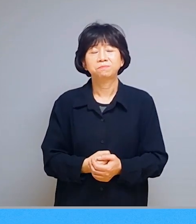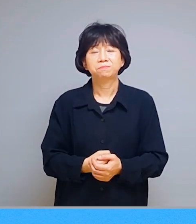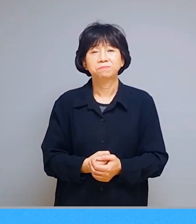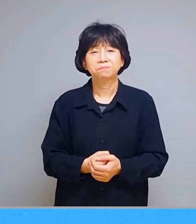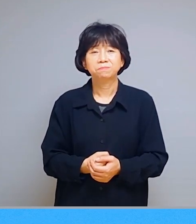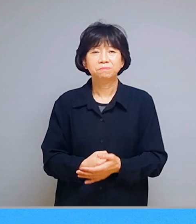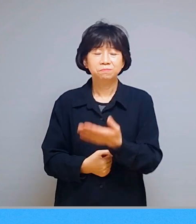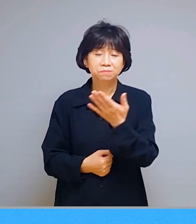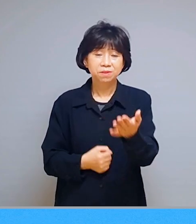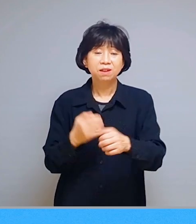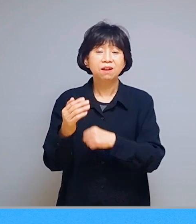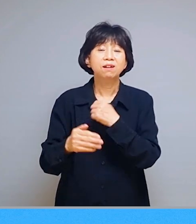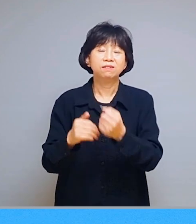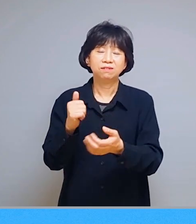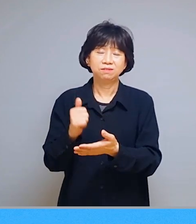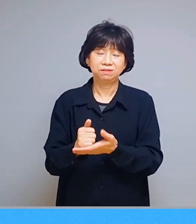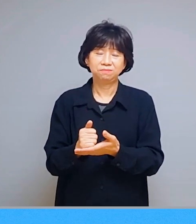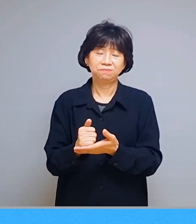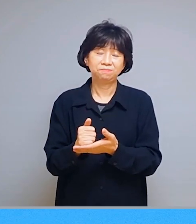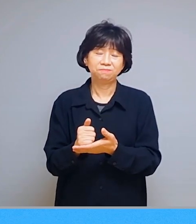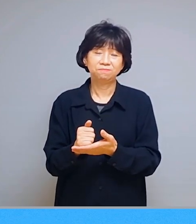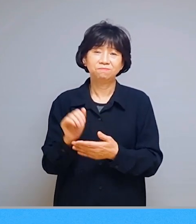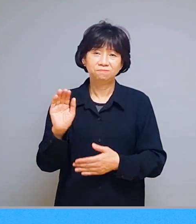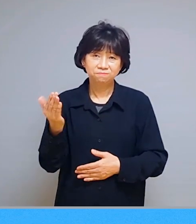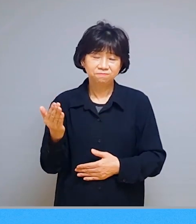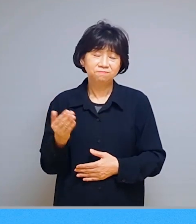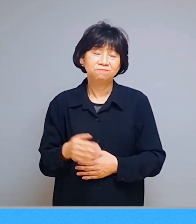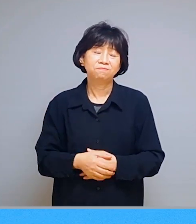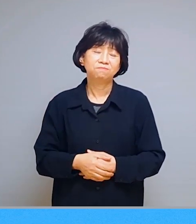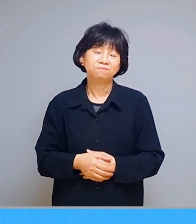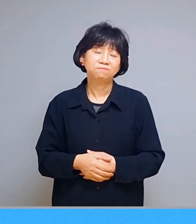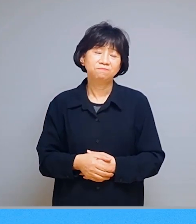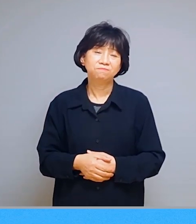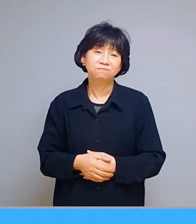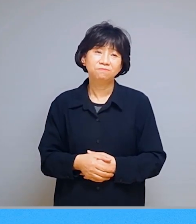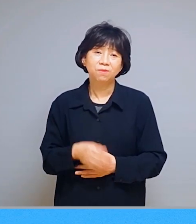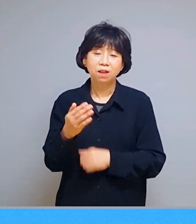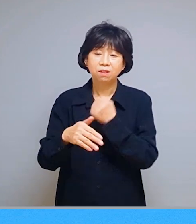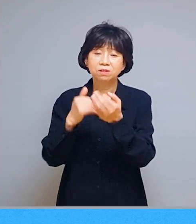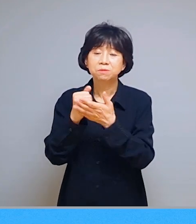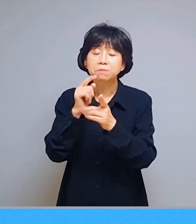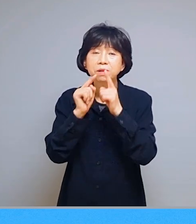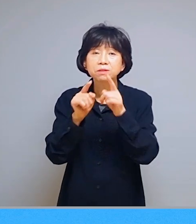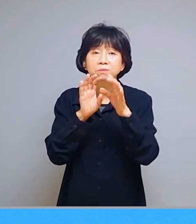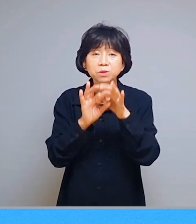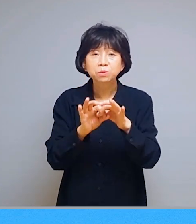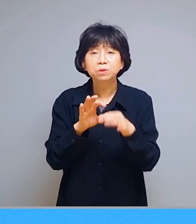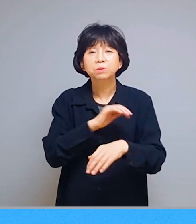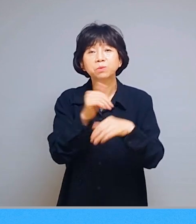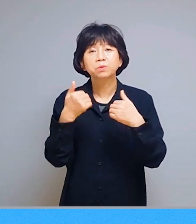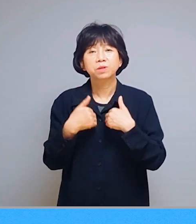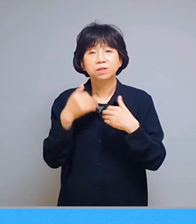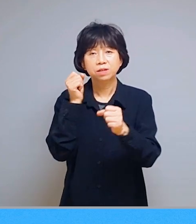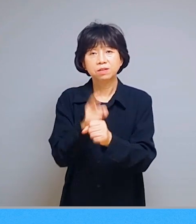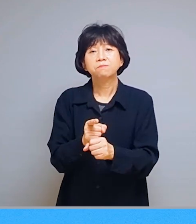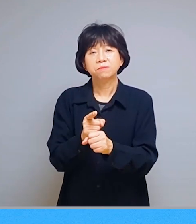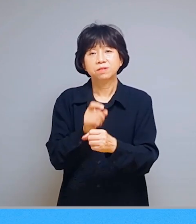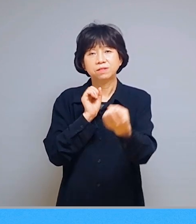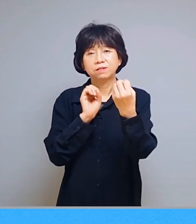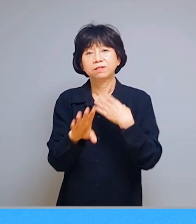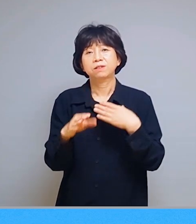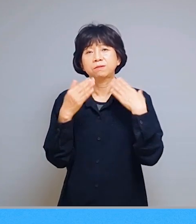나는 내 하나님이 됨이라. 분명히 하나님이 하나님의 말씀을 통해서 우리에게 이미 주신